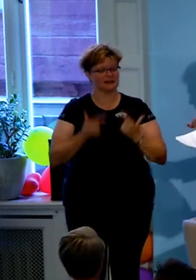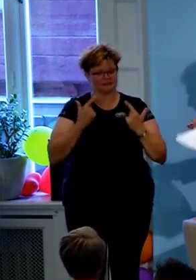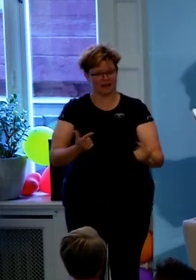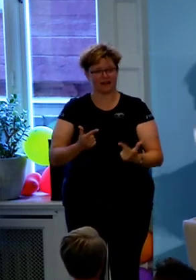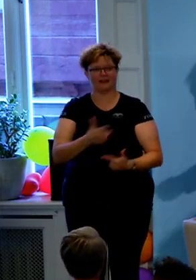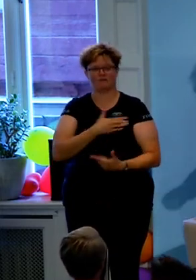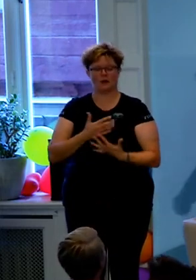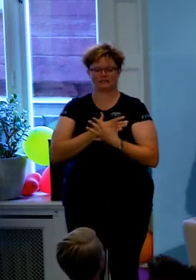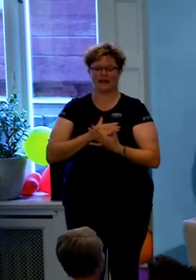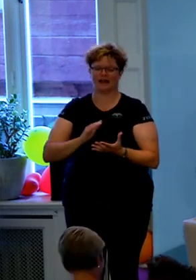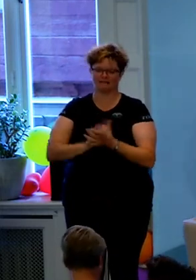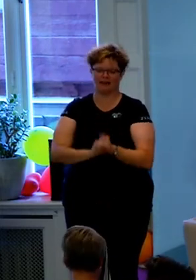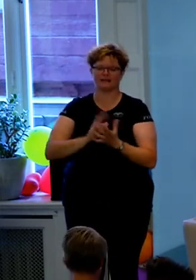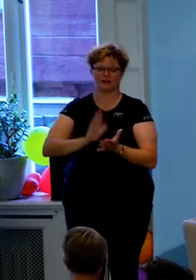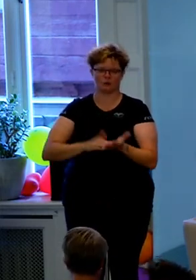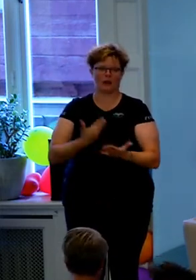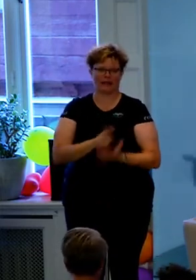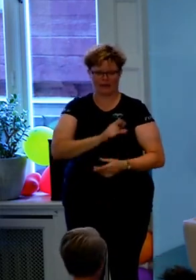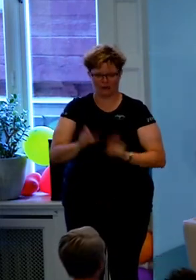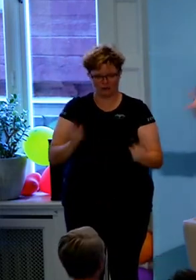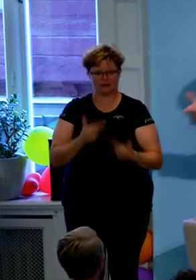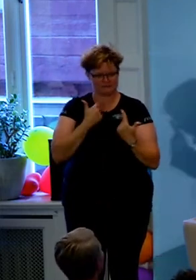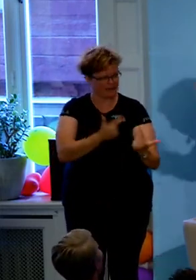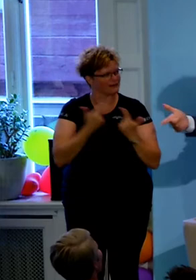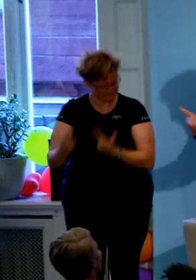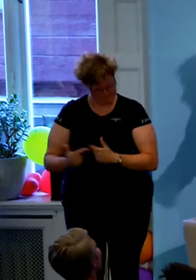Tack för våra kära vänner, teckentolkarna. Tack så.